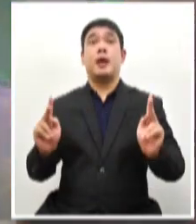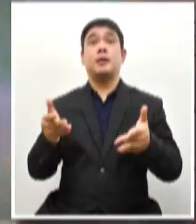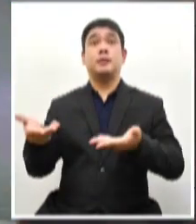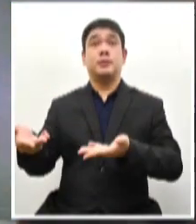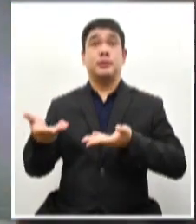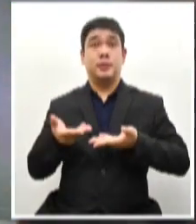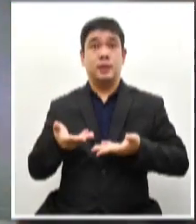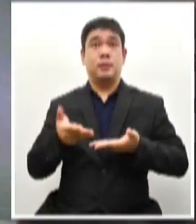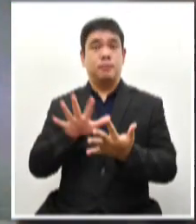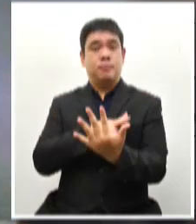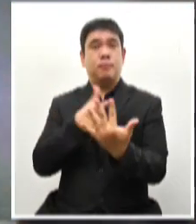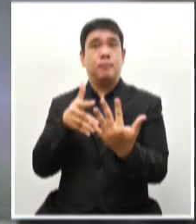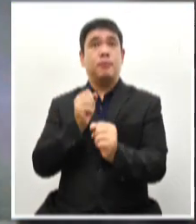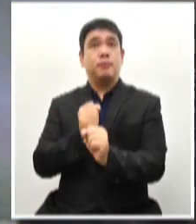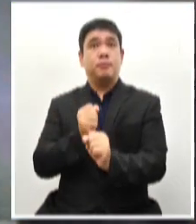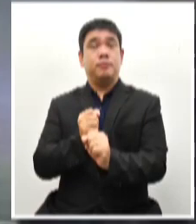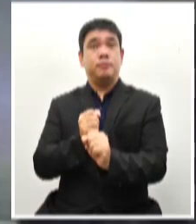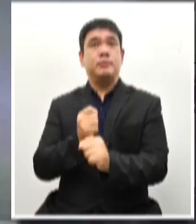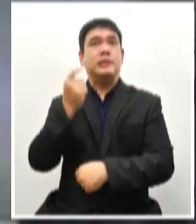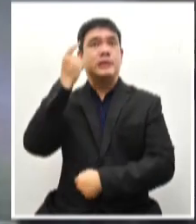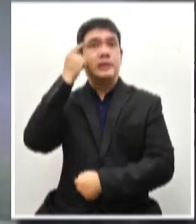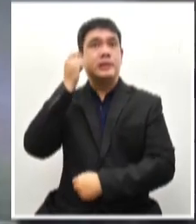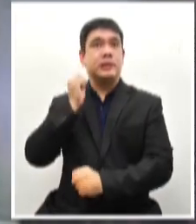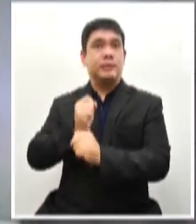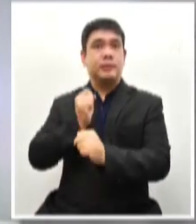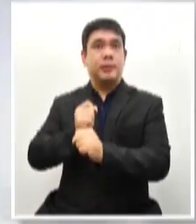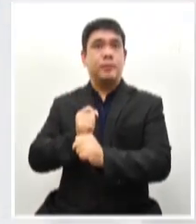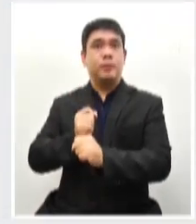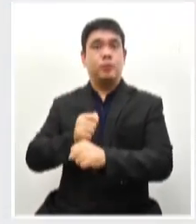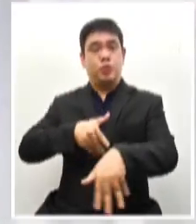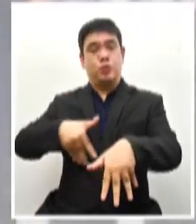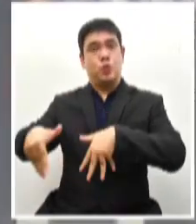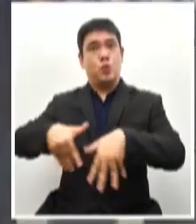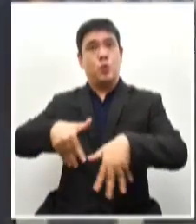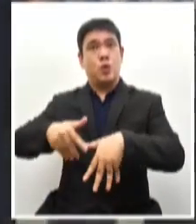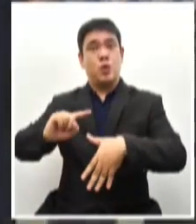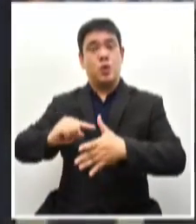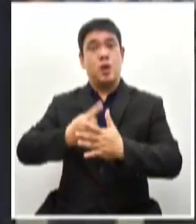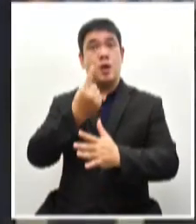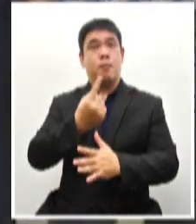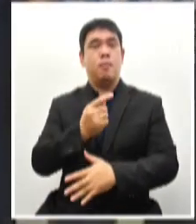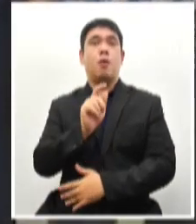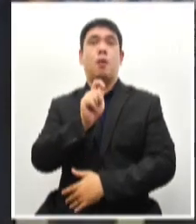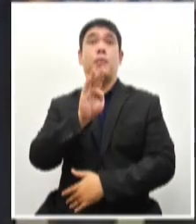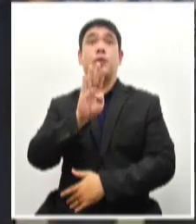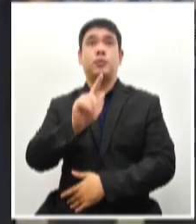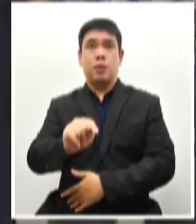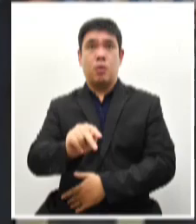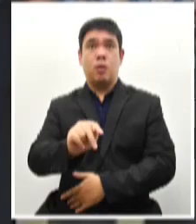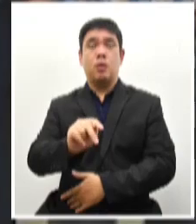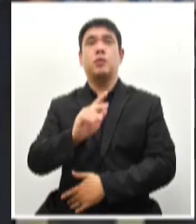แผนและเป็นตัวตั้งตัวตีในงานต่างๆของหมู่บ้านอบต.เทศบ